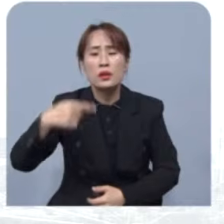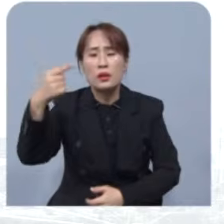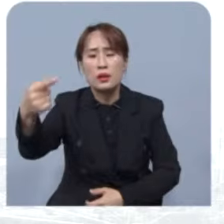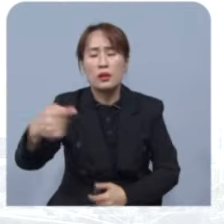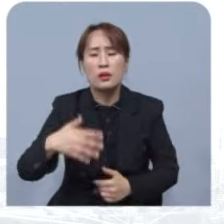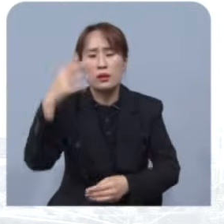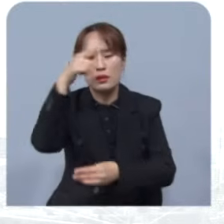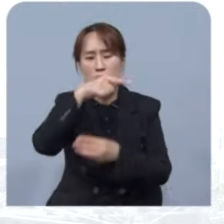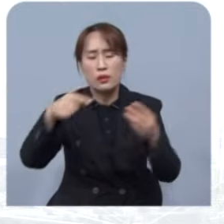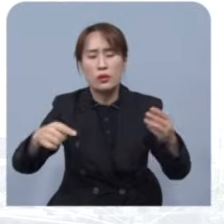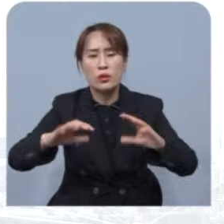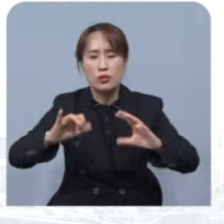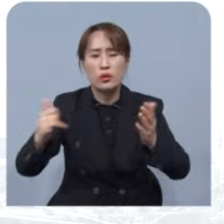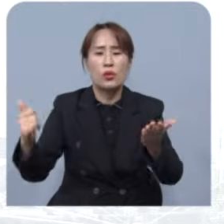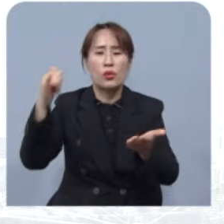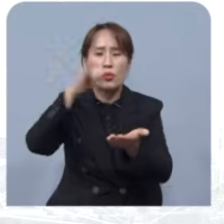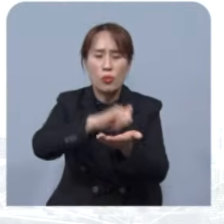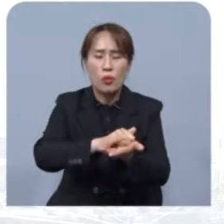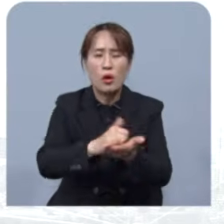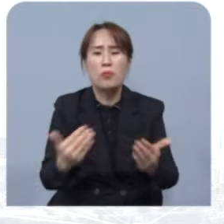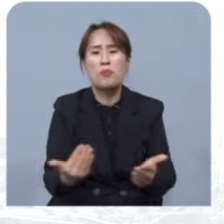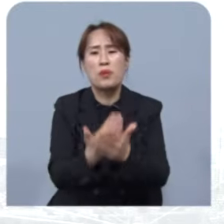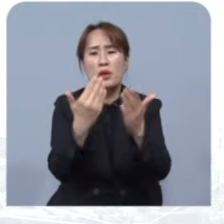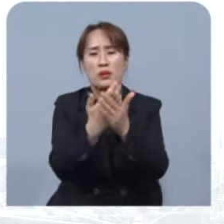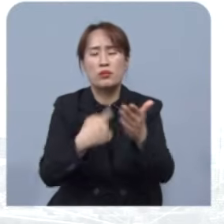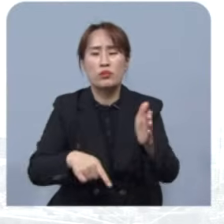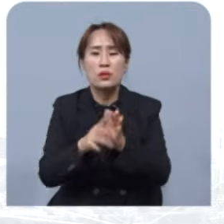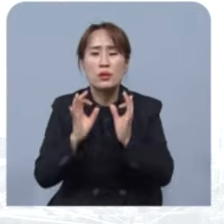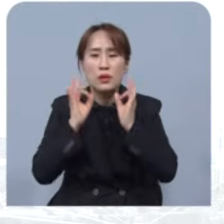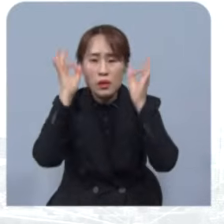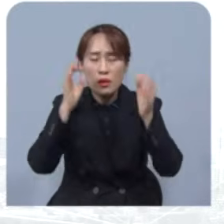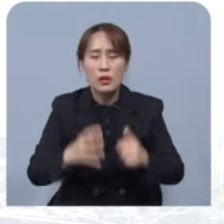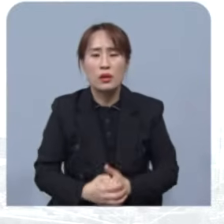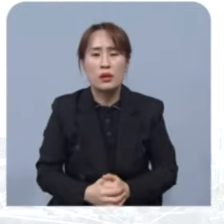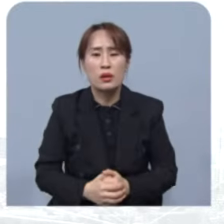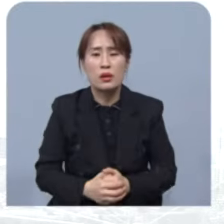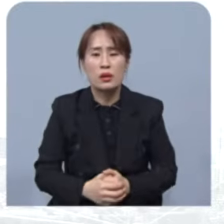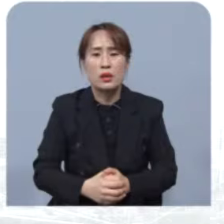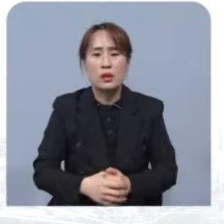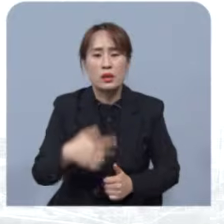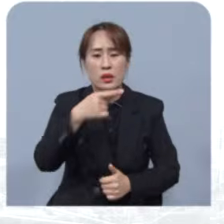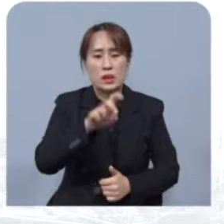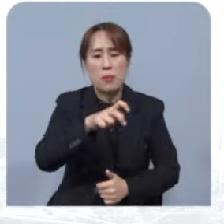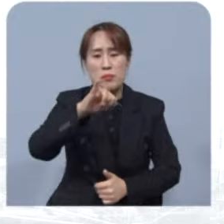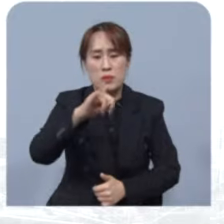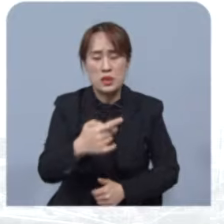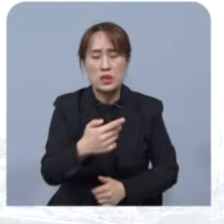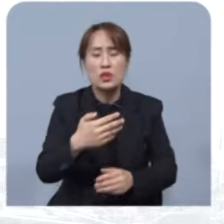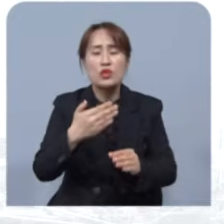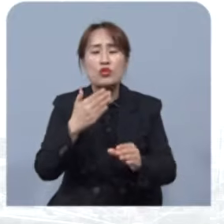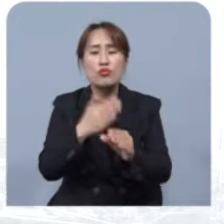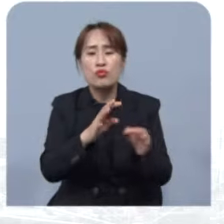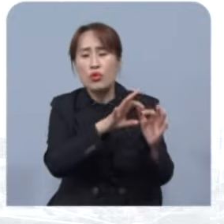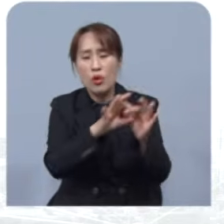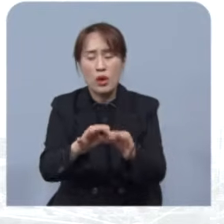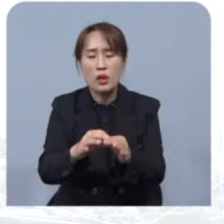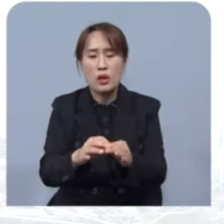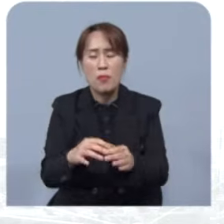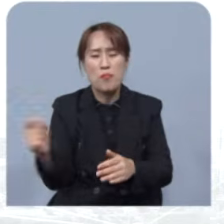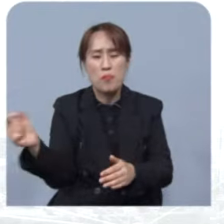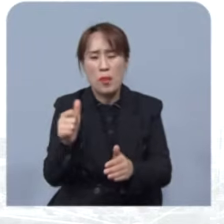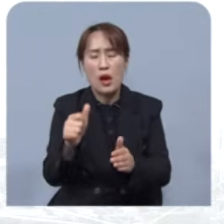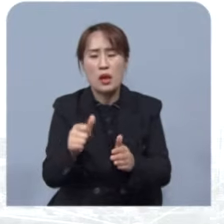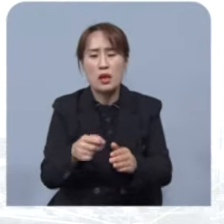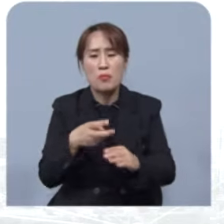다음으로 청주국제공항을 활성화하겠습니다. 잠실부터 이어지는 중부권